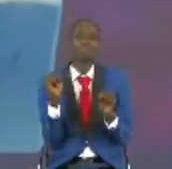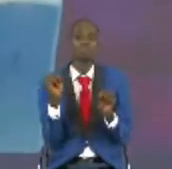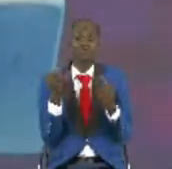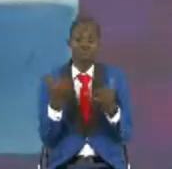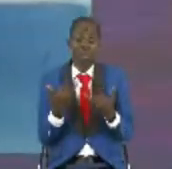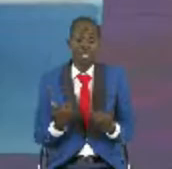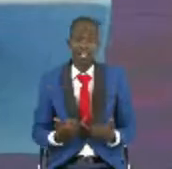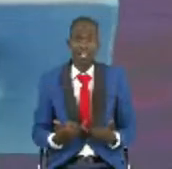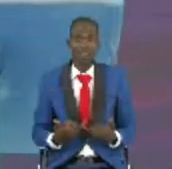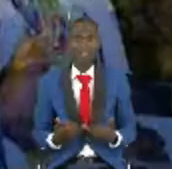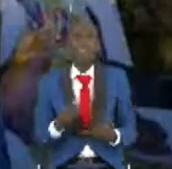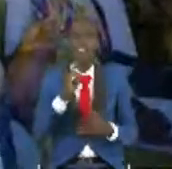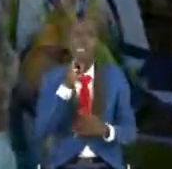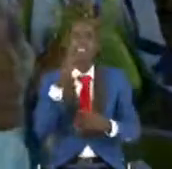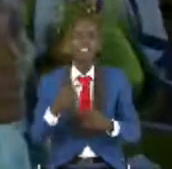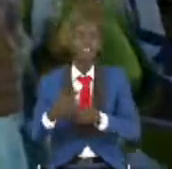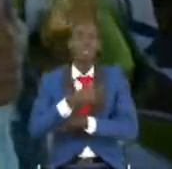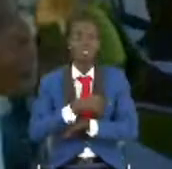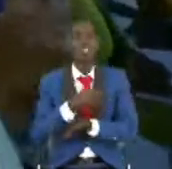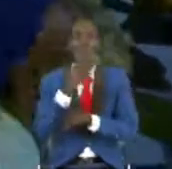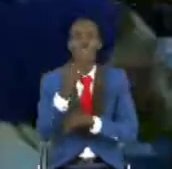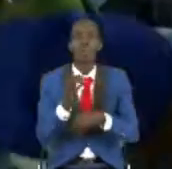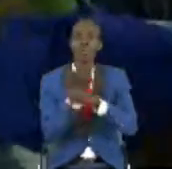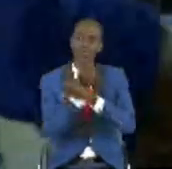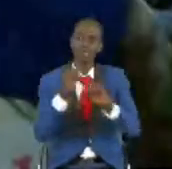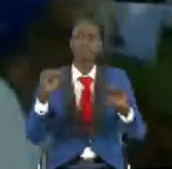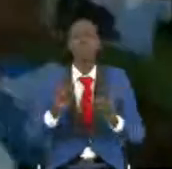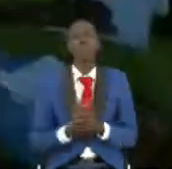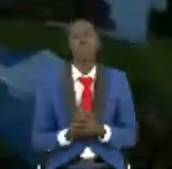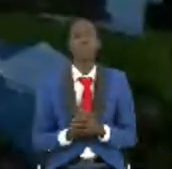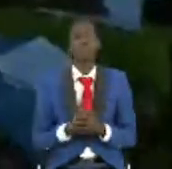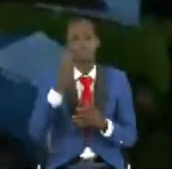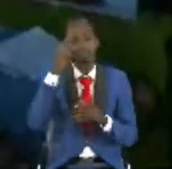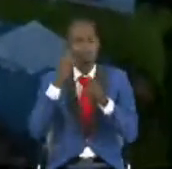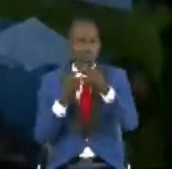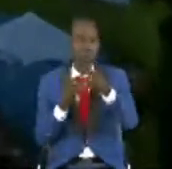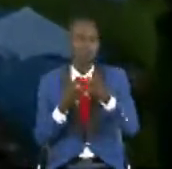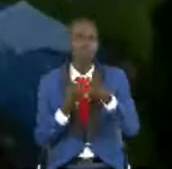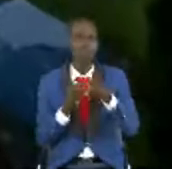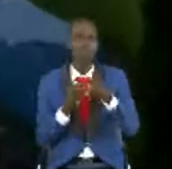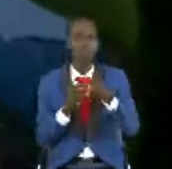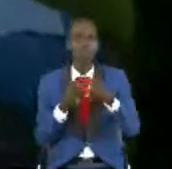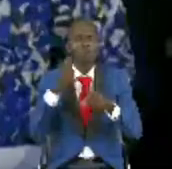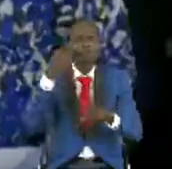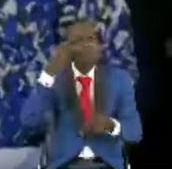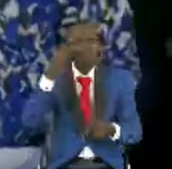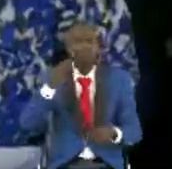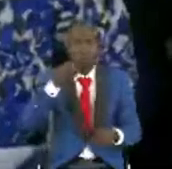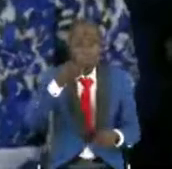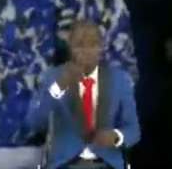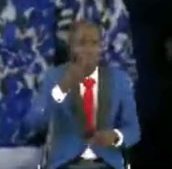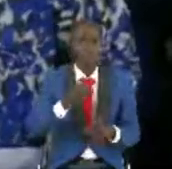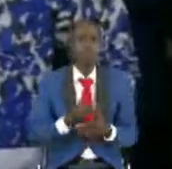Voici maintenant le jour du salut. Pour toi. J'ai dit pour toi.